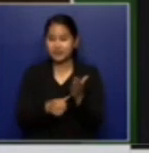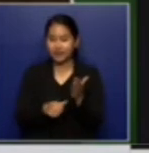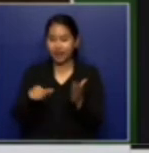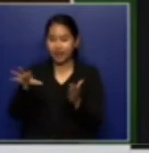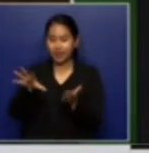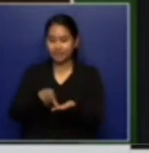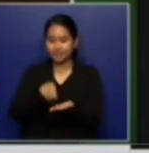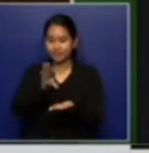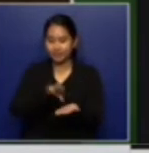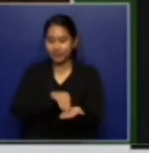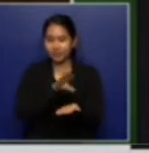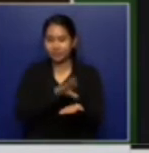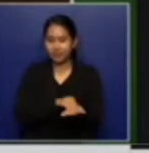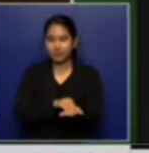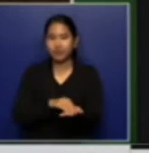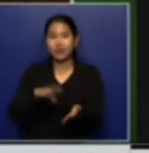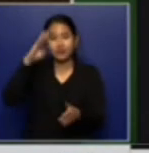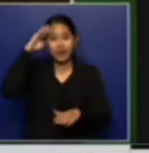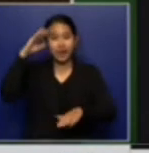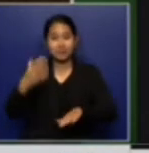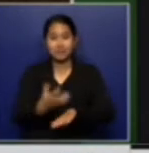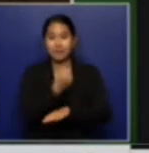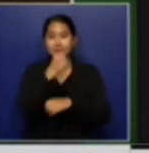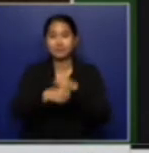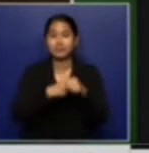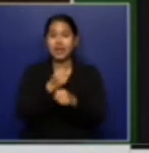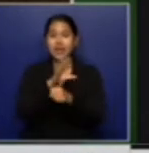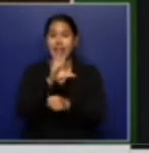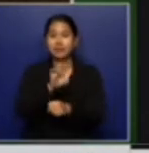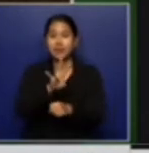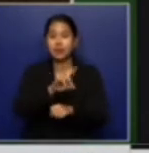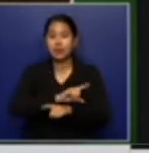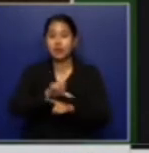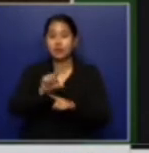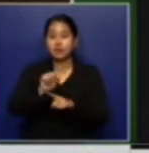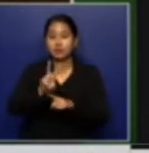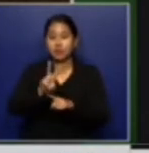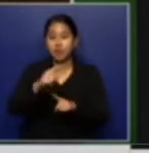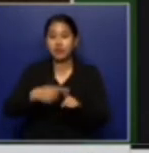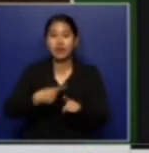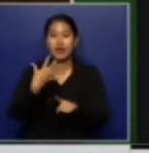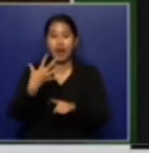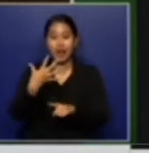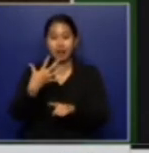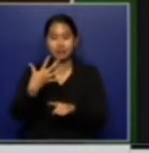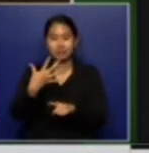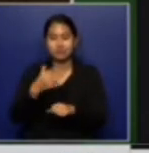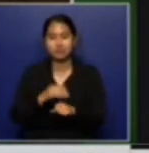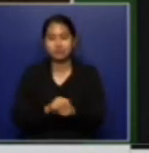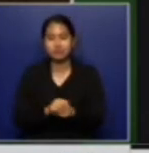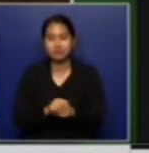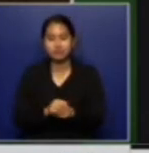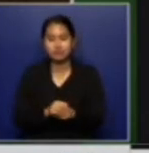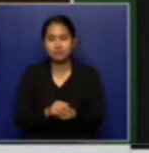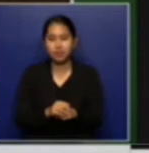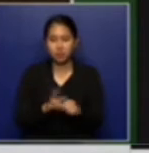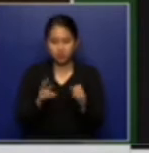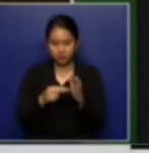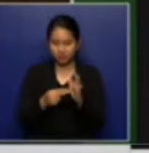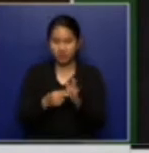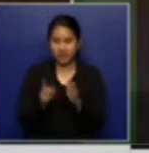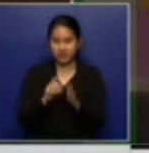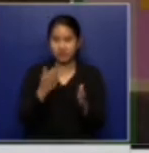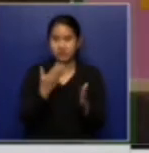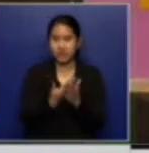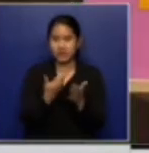ตั้งแต่มีการปฏิวัติปี57เนี่ยวันที่22เดือนพฤษภาคมเนี่ยมันเป็นตัวเลขติดล